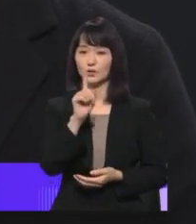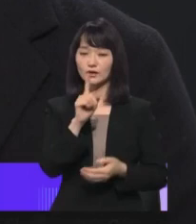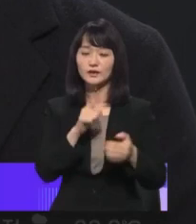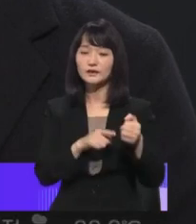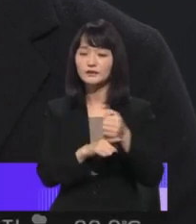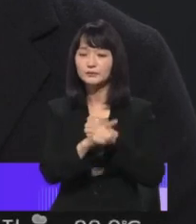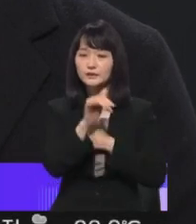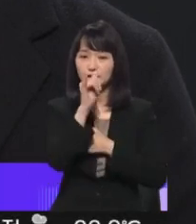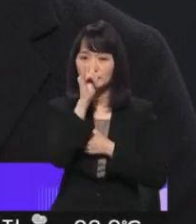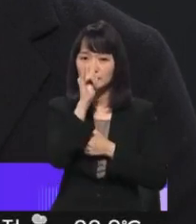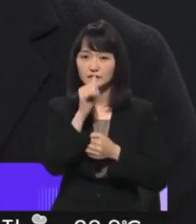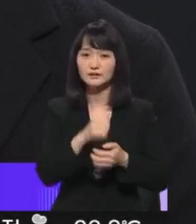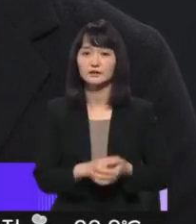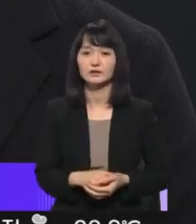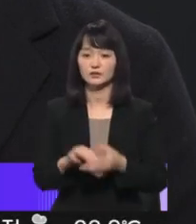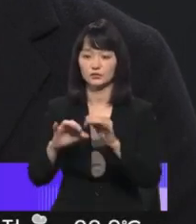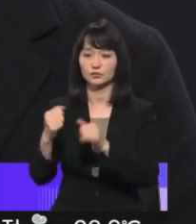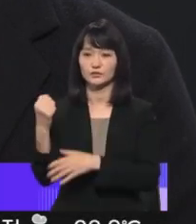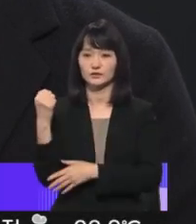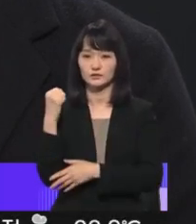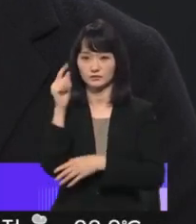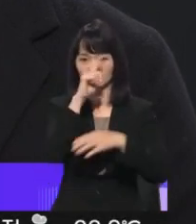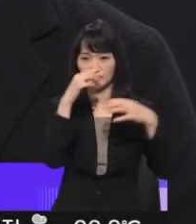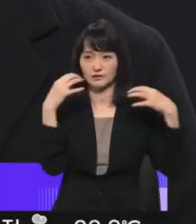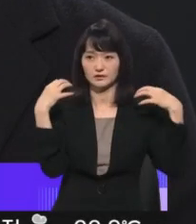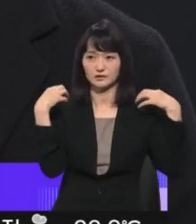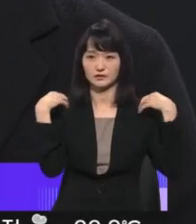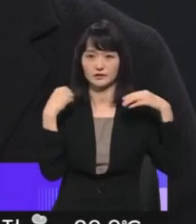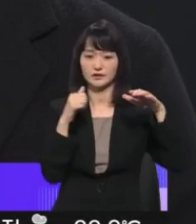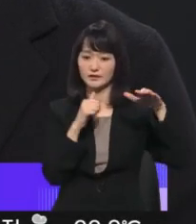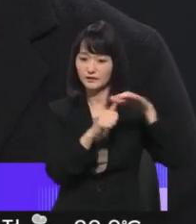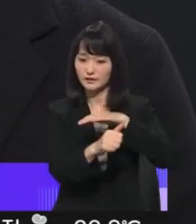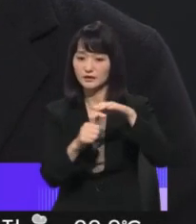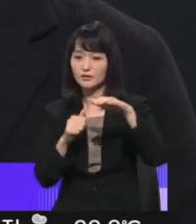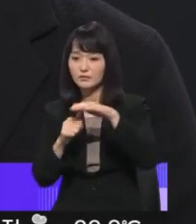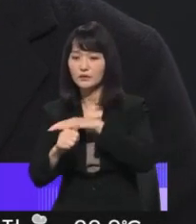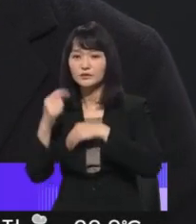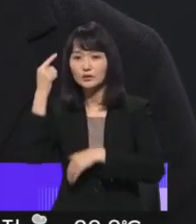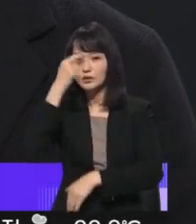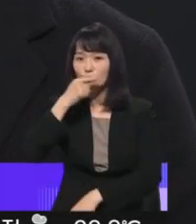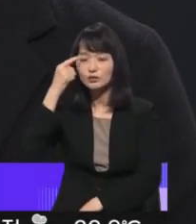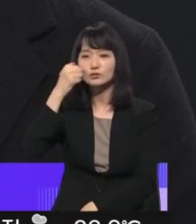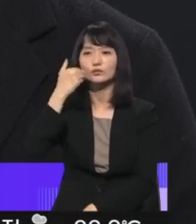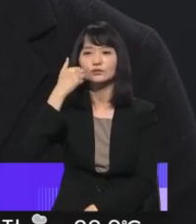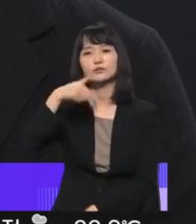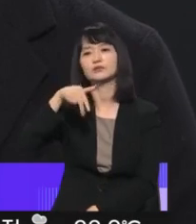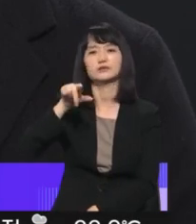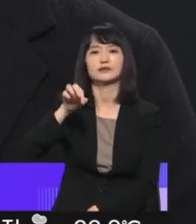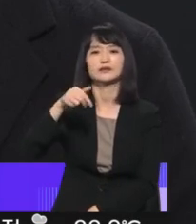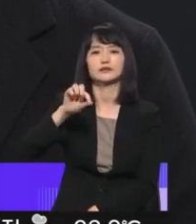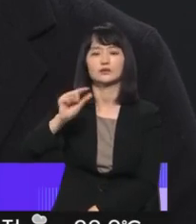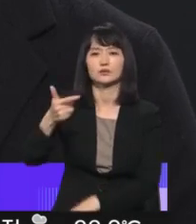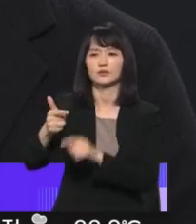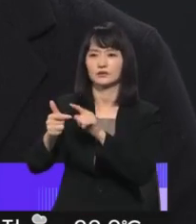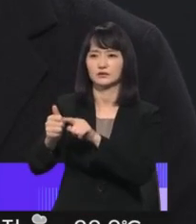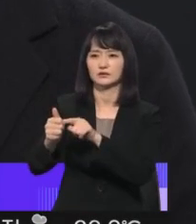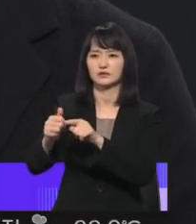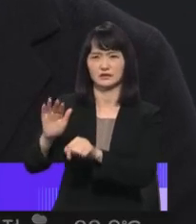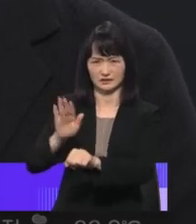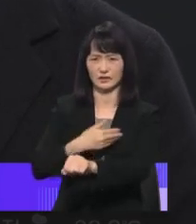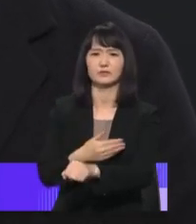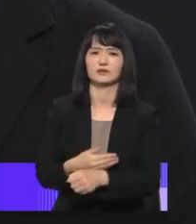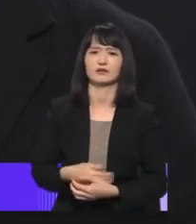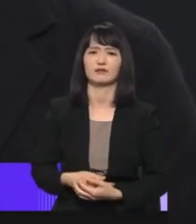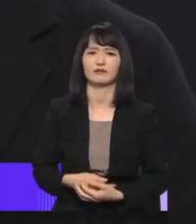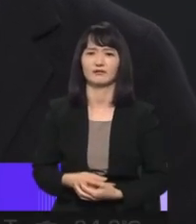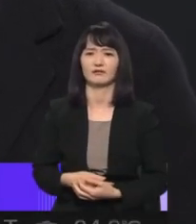저희 당과 저희 정부의 대표적인 얼굴이 장제원 의원 이라는 것은 좀 문제가 있는것 아 그런가요 아까